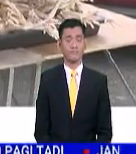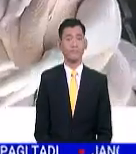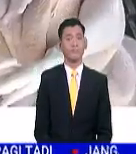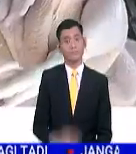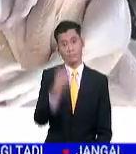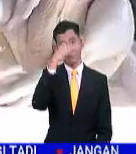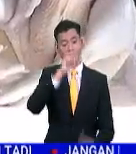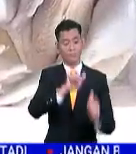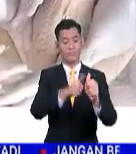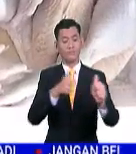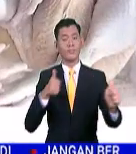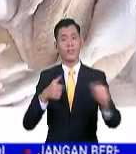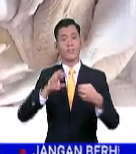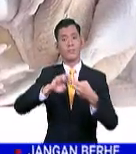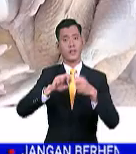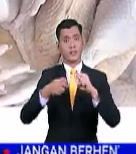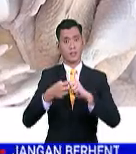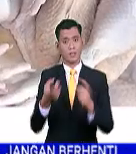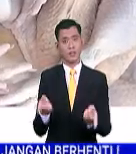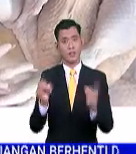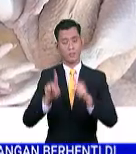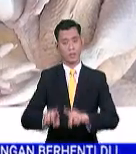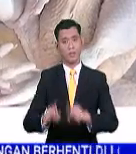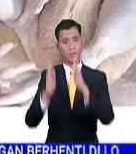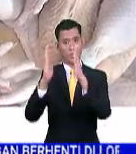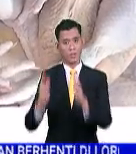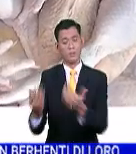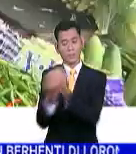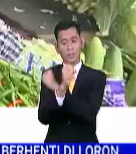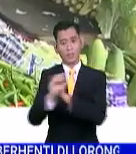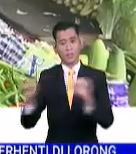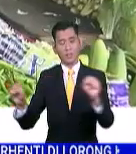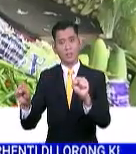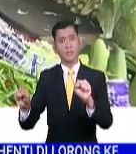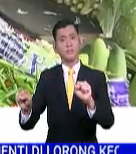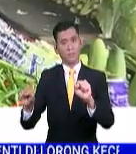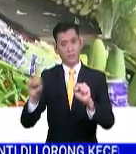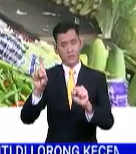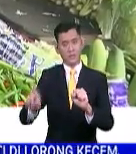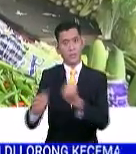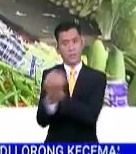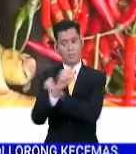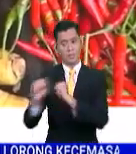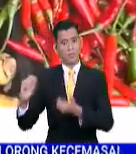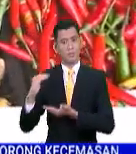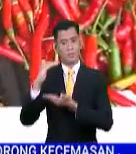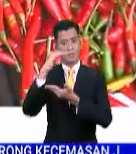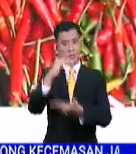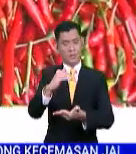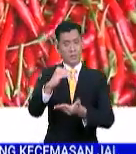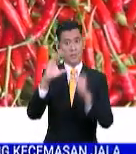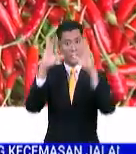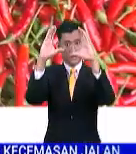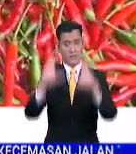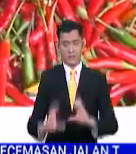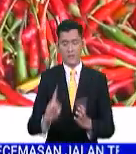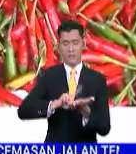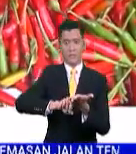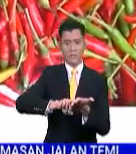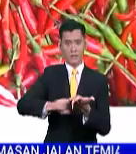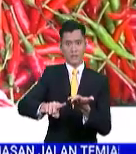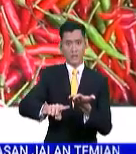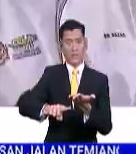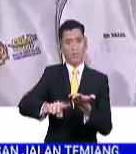Bagi mengelak isu sama berulang, pembekal telah diarah mengemaskini status bekalan bahan mentah itu secara mingguan kepada pihak